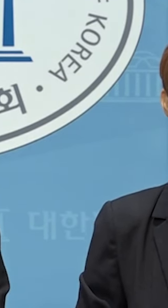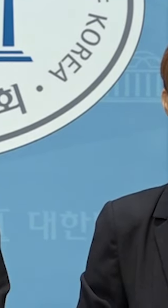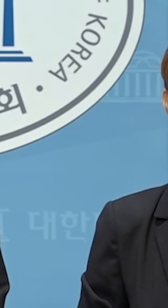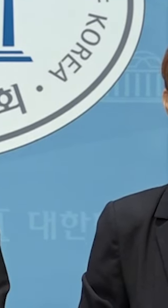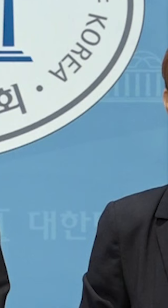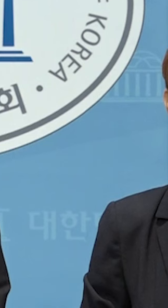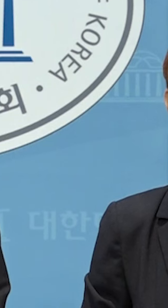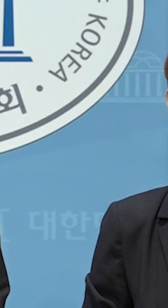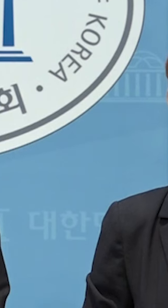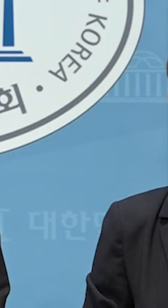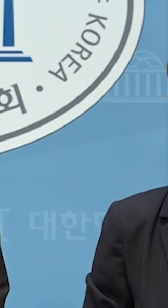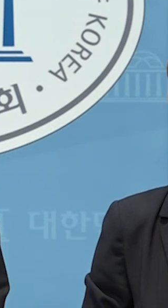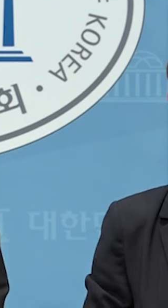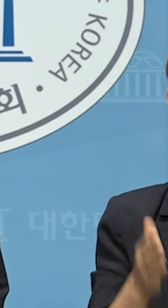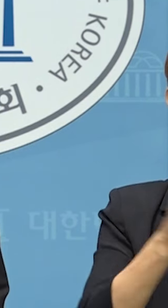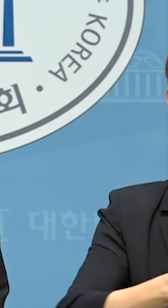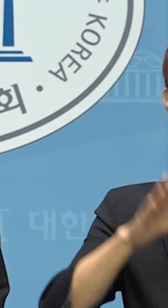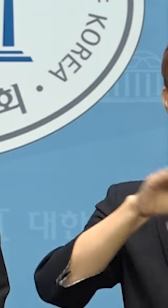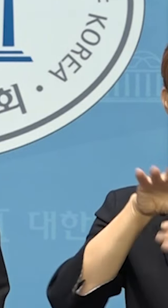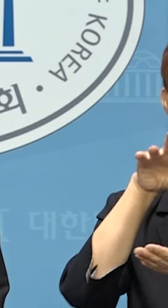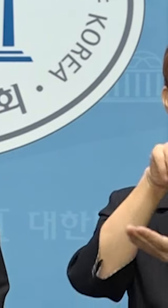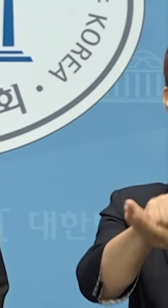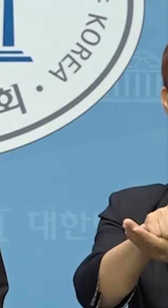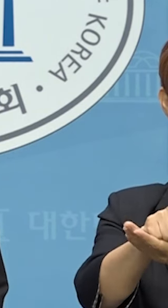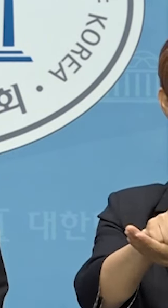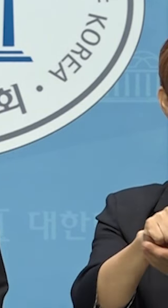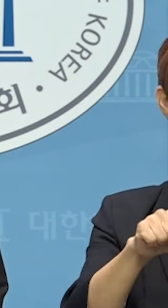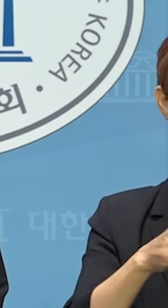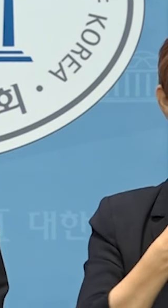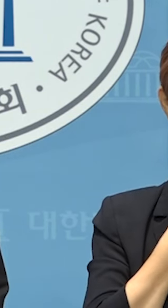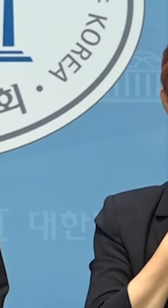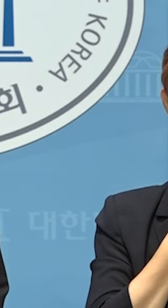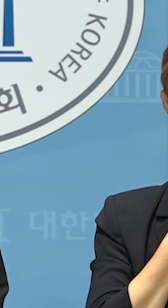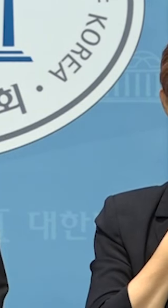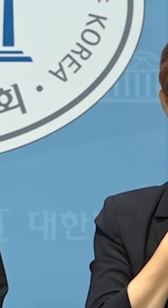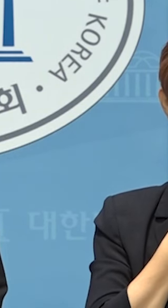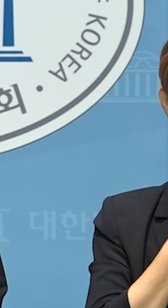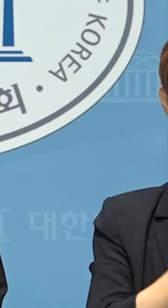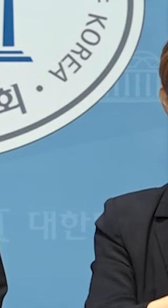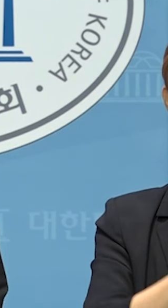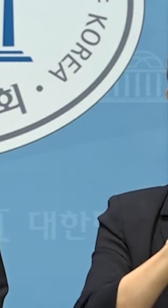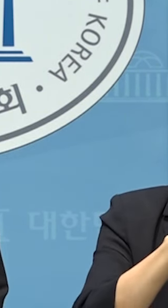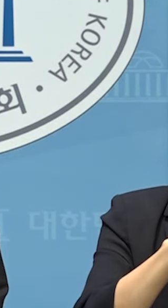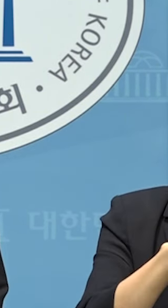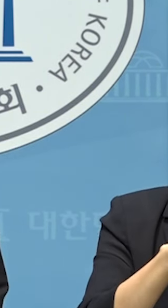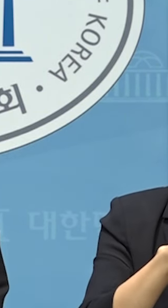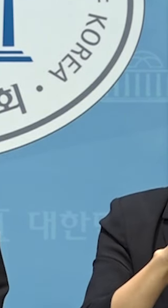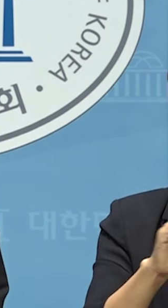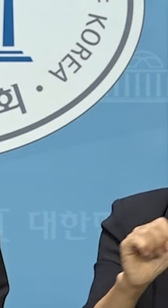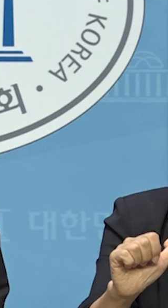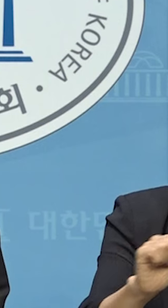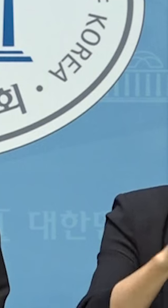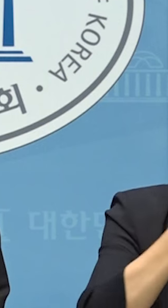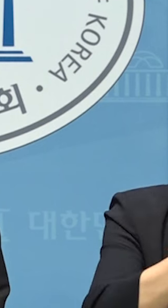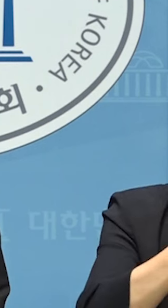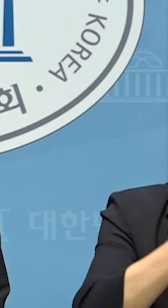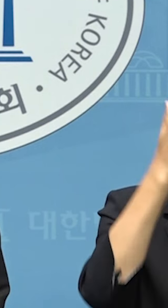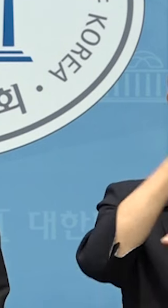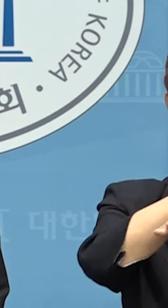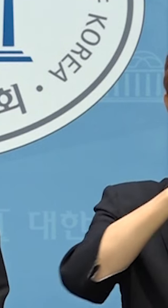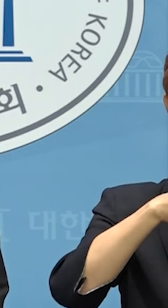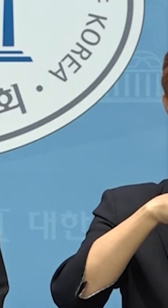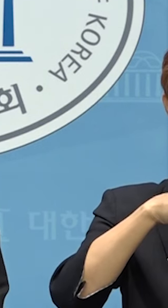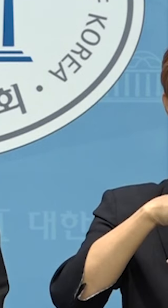그 뒤에는 공영 방송을 장악해 자신들에게 유리한 방송 지형을 계속해서